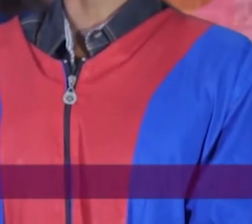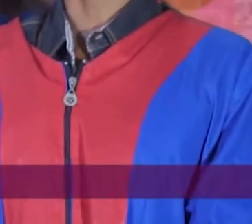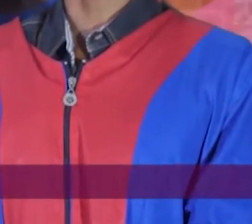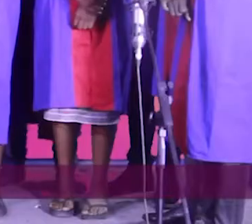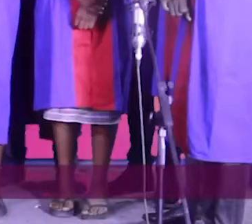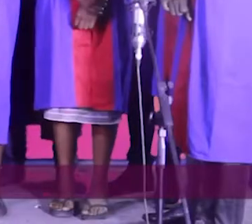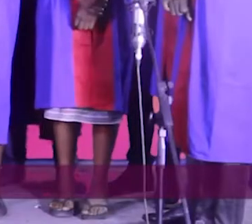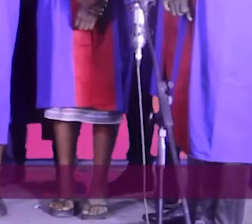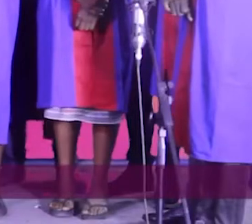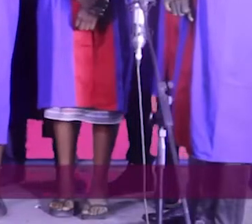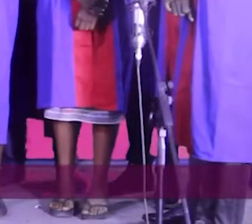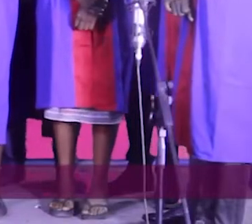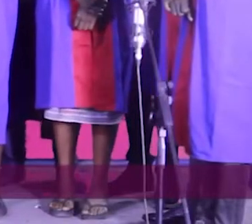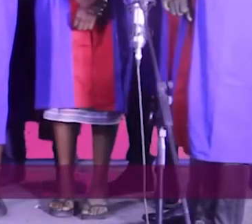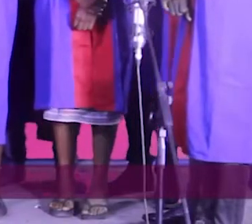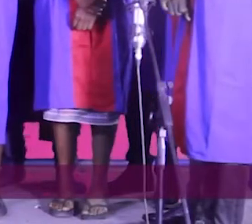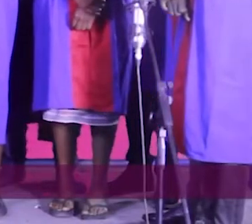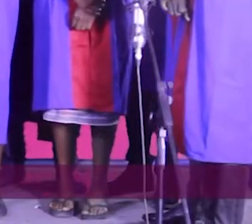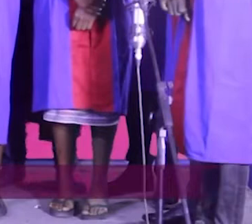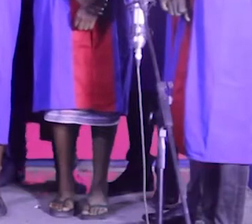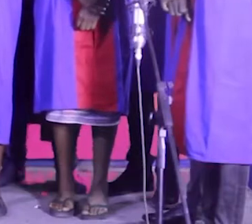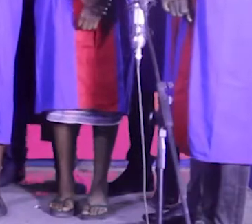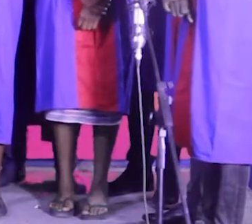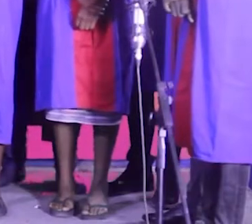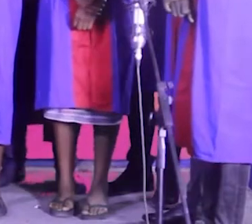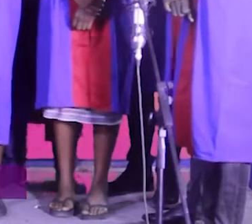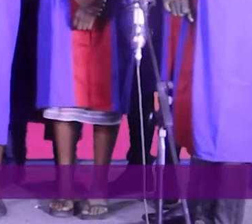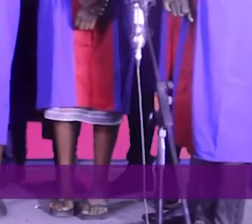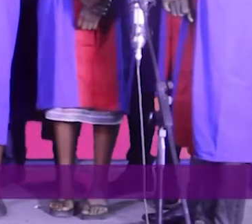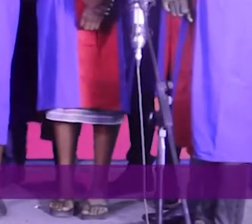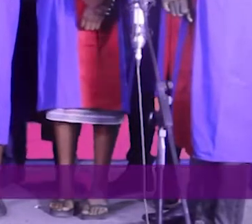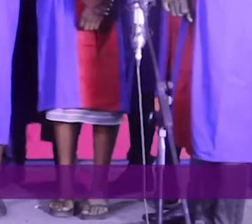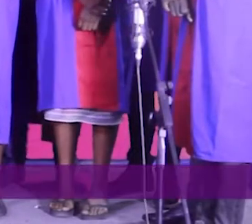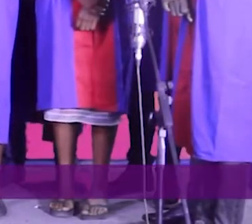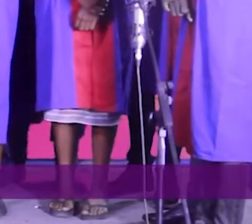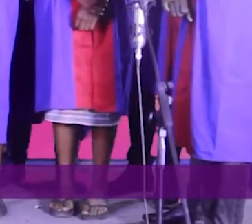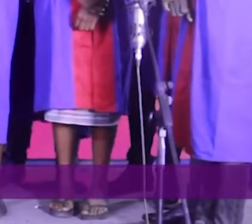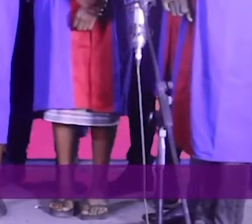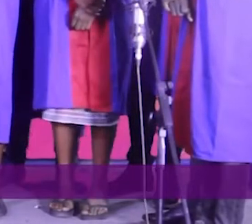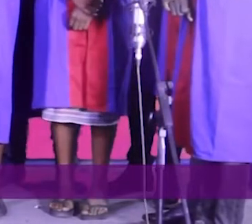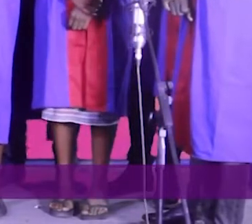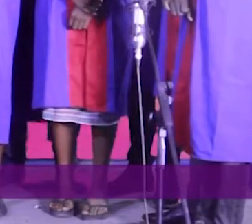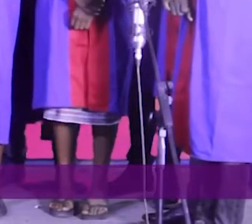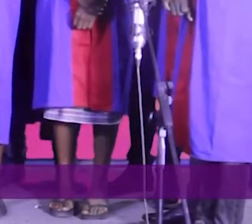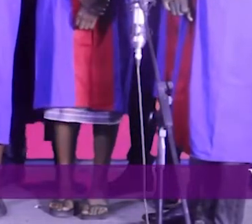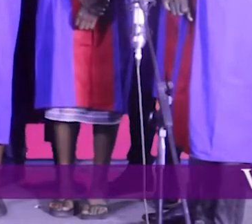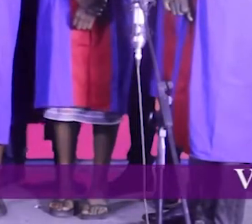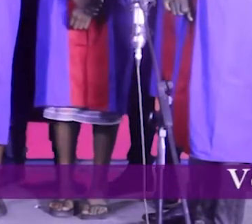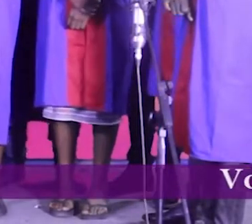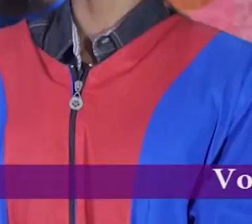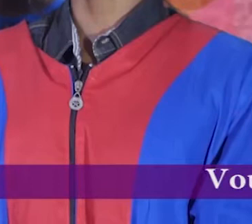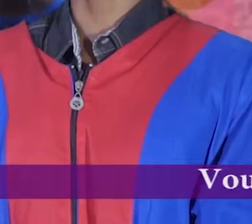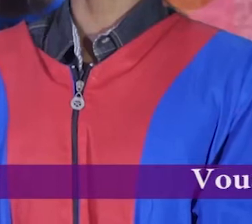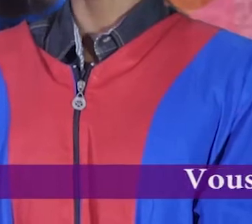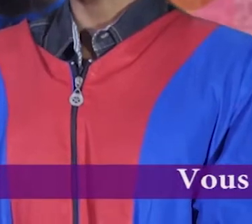osanaka kotongaka mikolo nyonso boni okonte ya bato